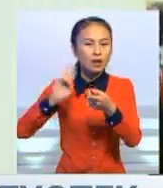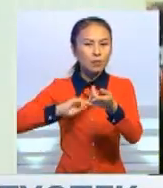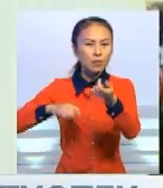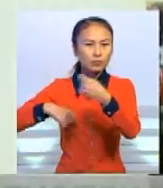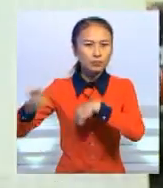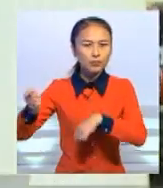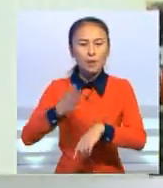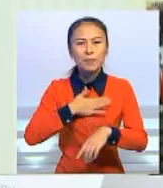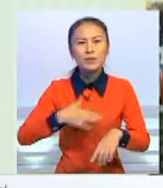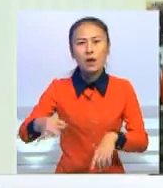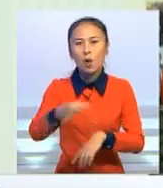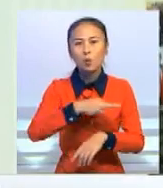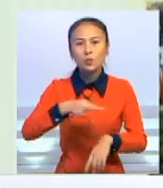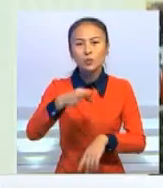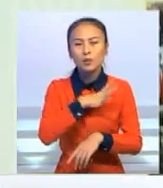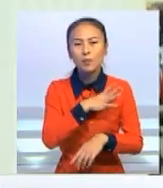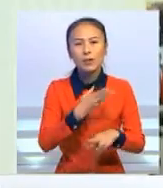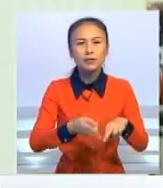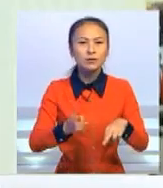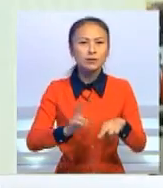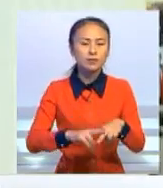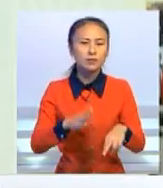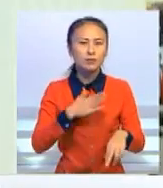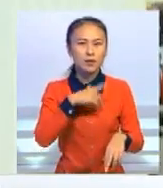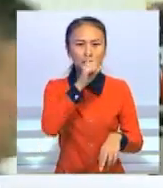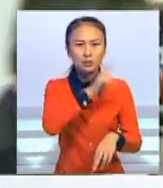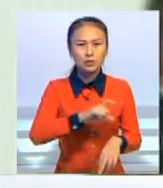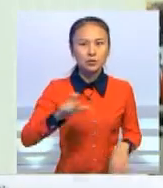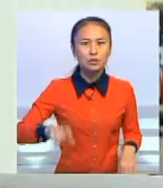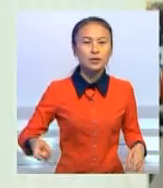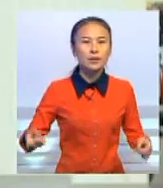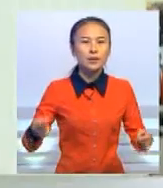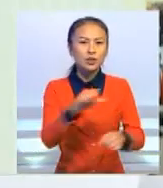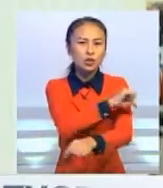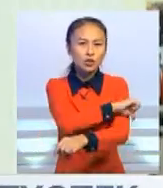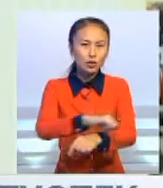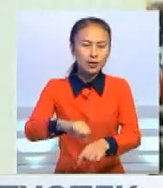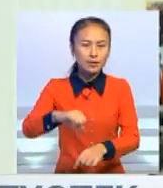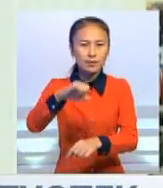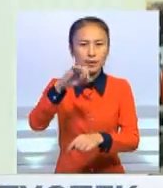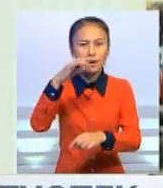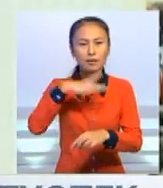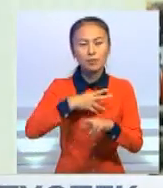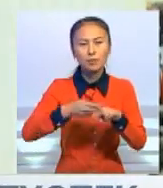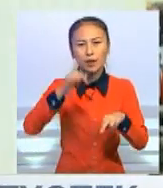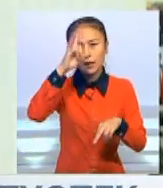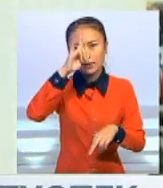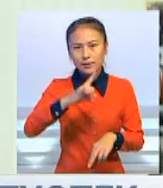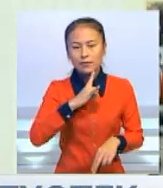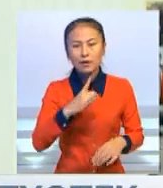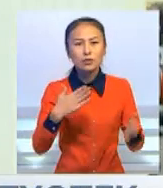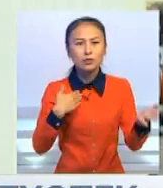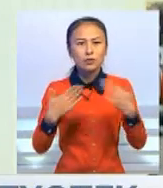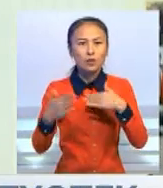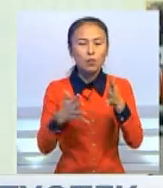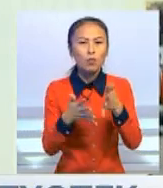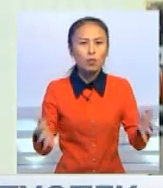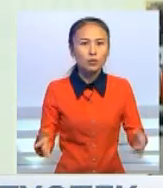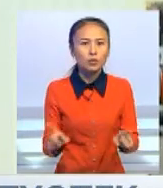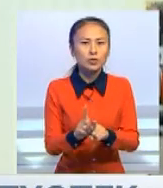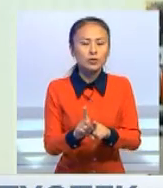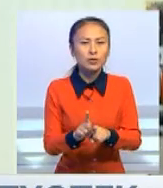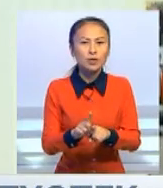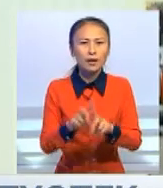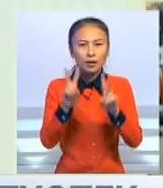уровне. Біздің аудандық деңгейдегі аумақтық органдарымыз шекаралас өңірдегі қазақстандық әріптестерімен күнделікті тығыз қарым қатынаста. Мұның барлығы